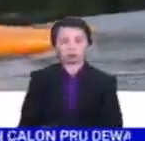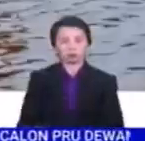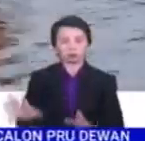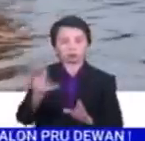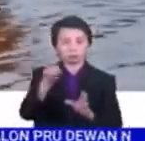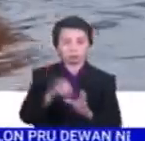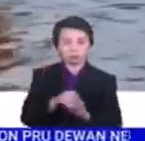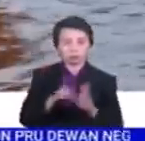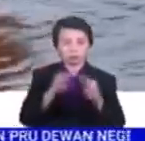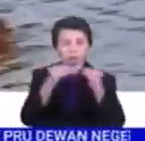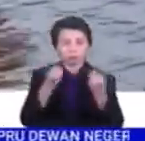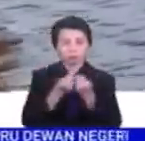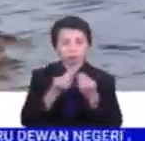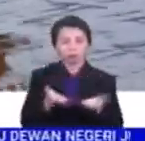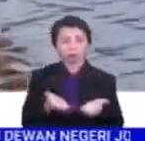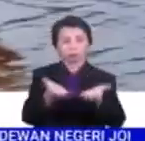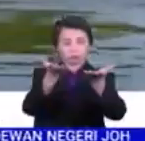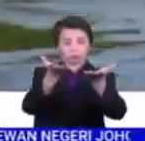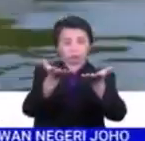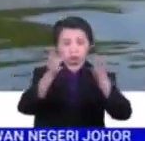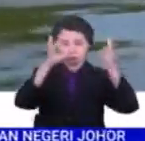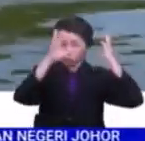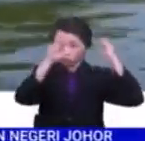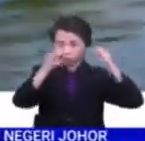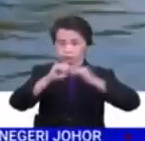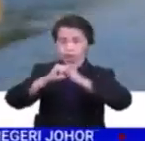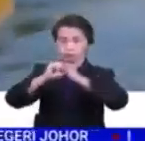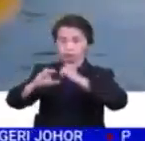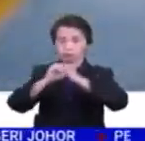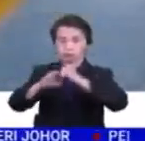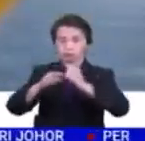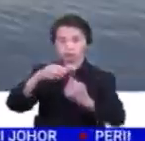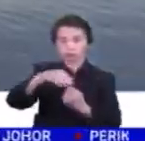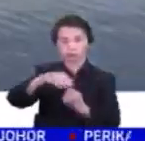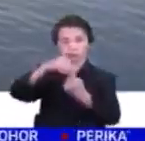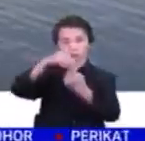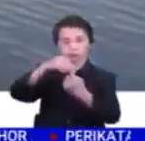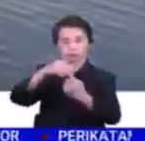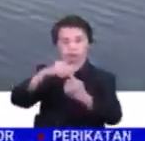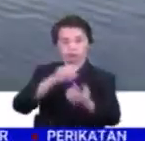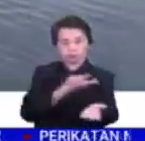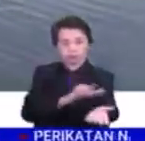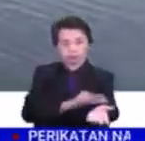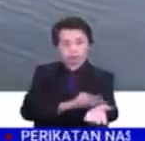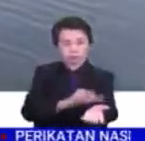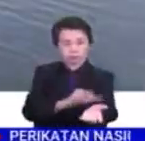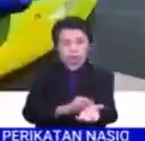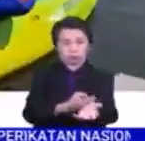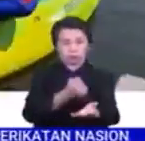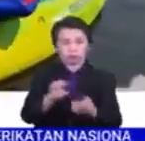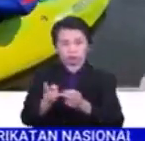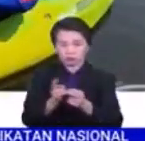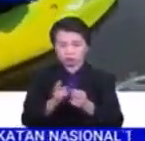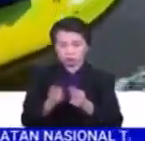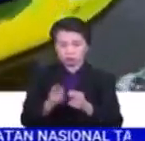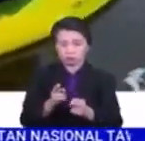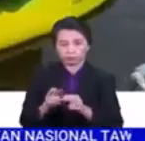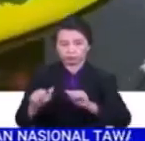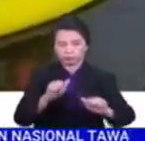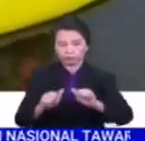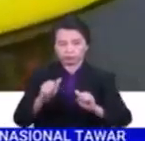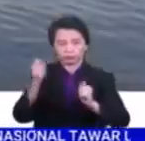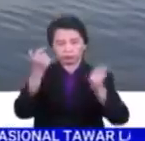Penglibatan masyarakat juga diangkat sebagai duta mempromosikan keunikan warisan budaya termasuk pengusaha,